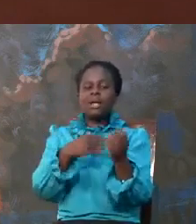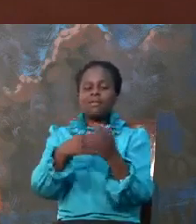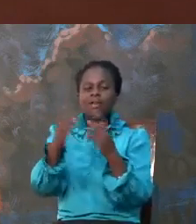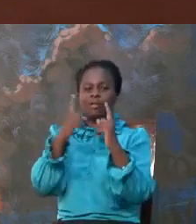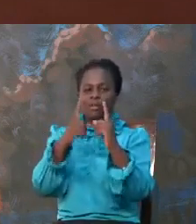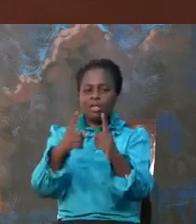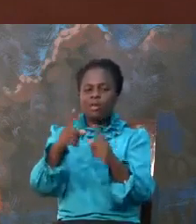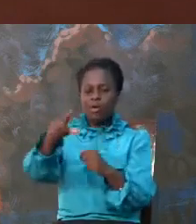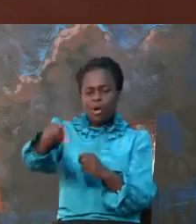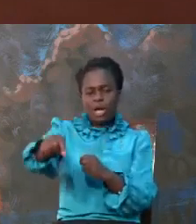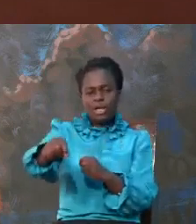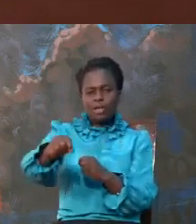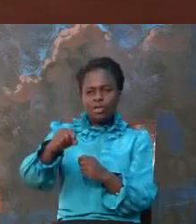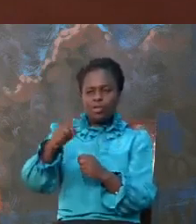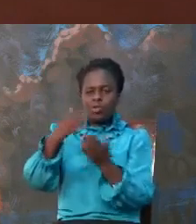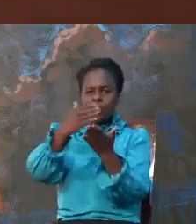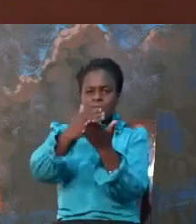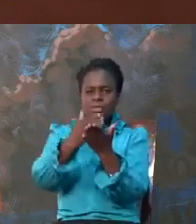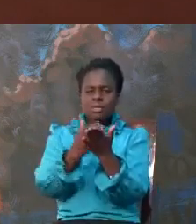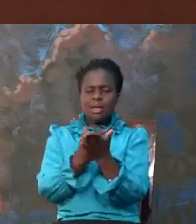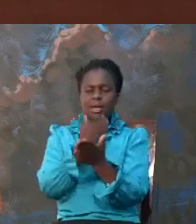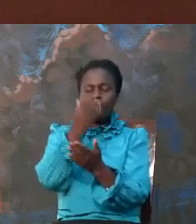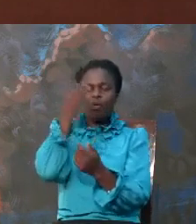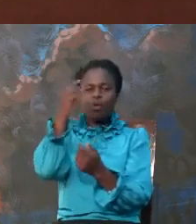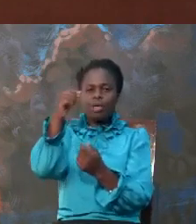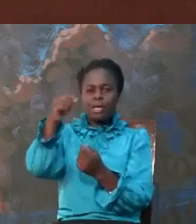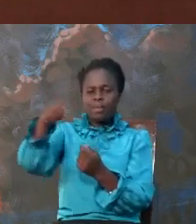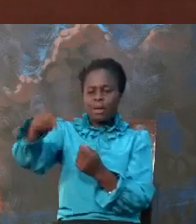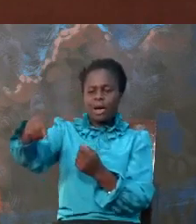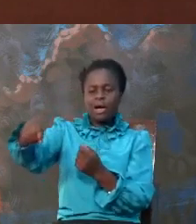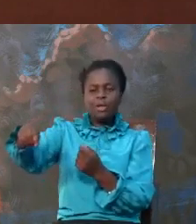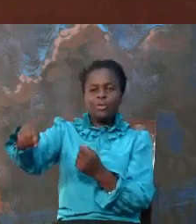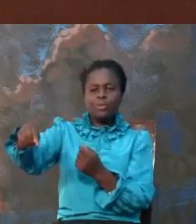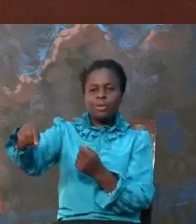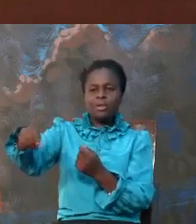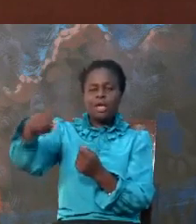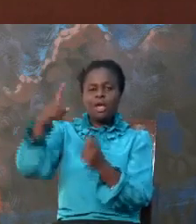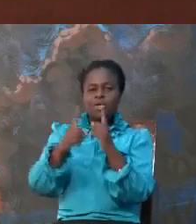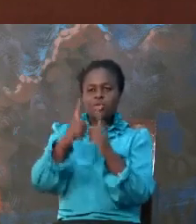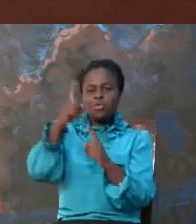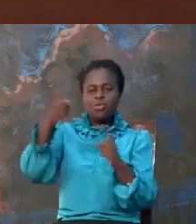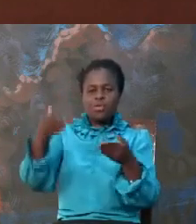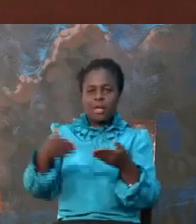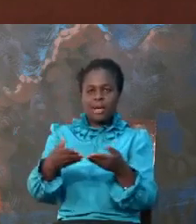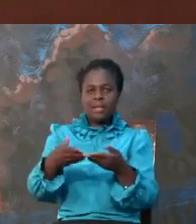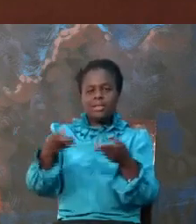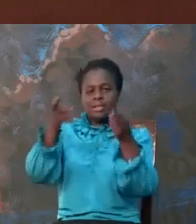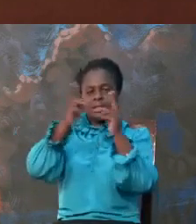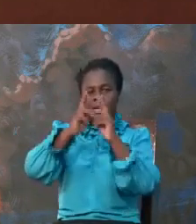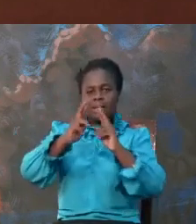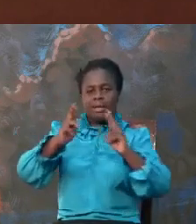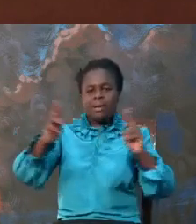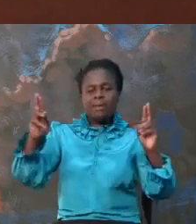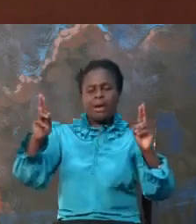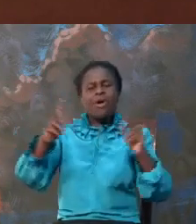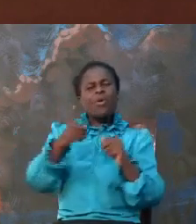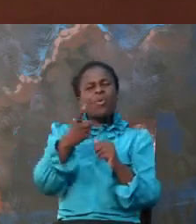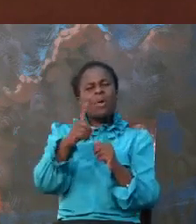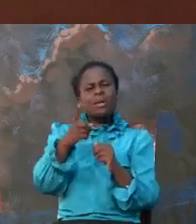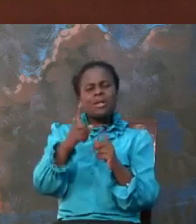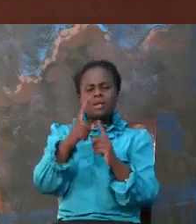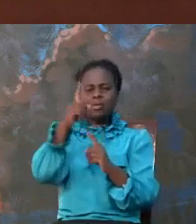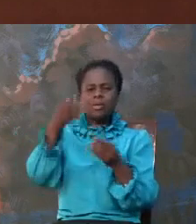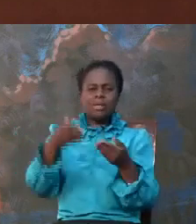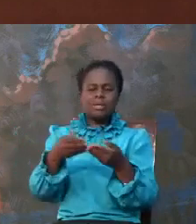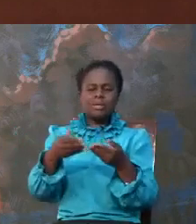damu, nenda unyunyise juu ya kiti cha rehema. Na subiri tu kidogo, subiri tu kidogo. Kwa nini juu ya kiti cha rehema? Subiri